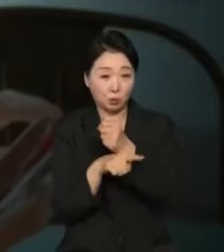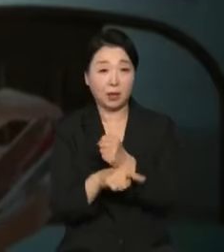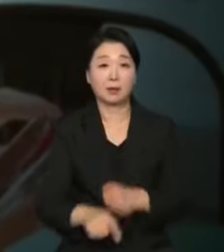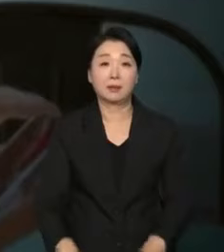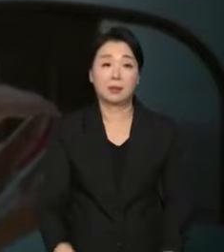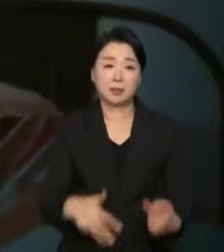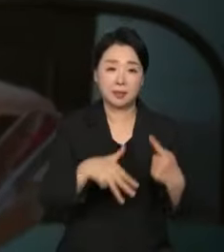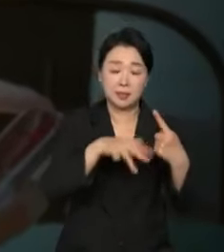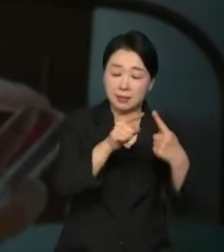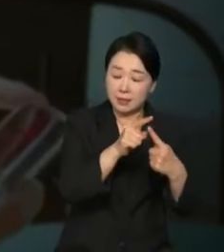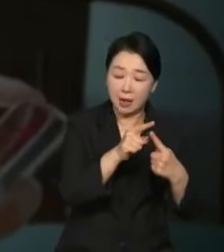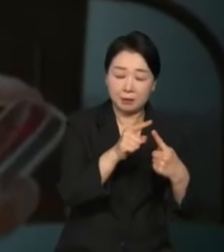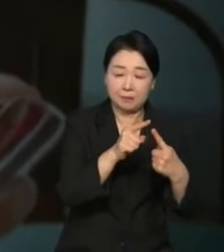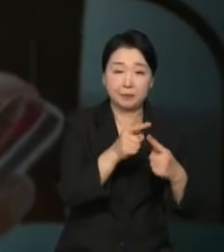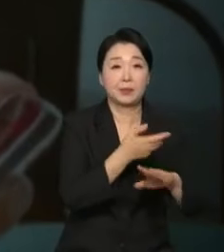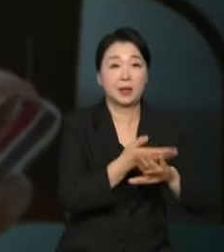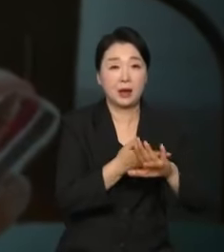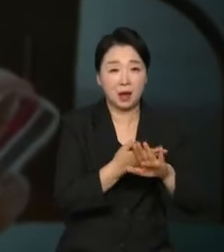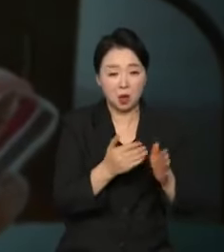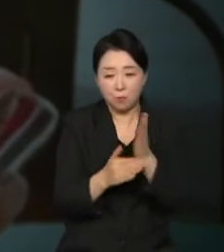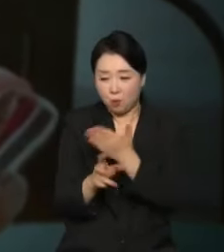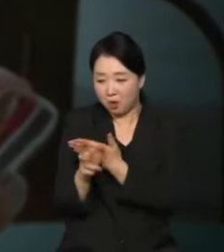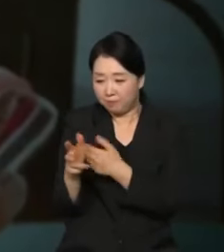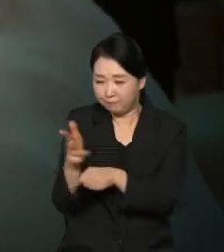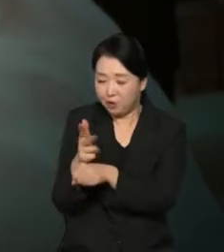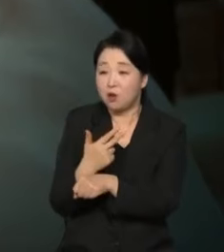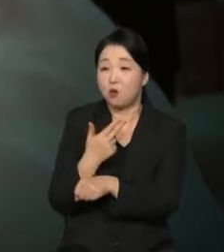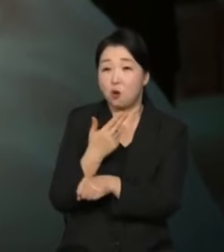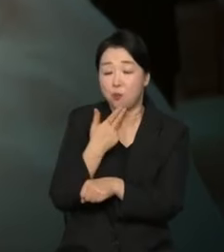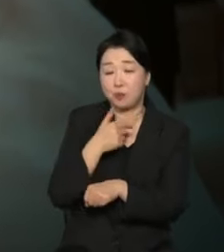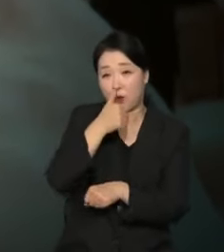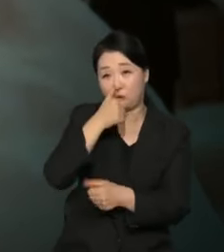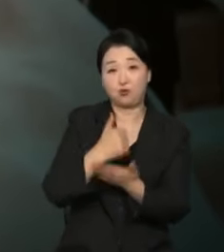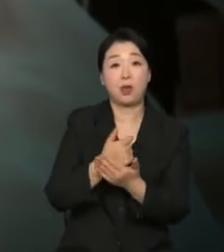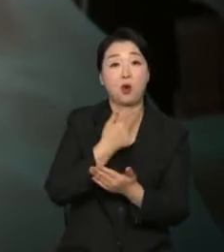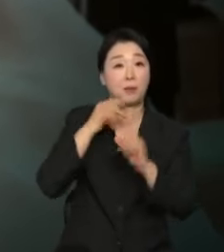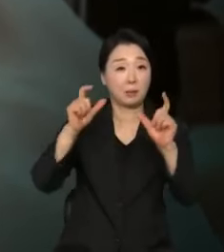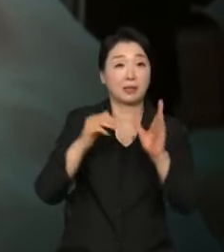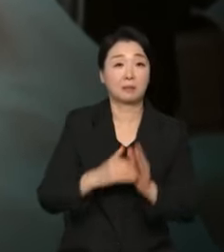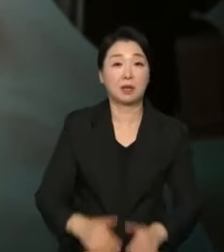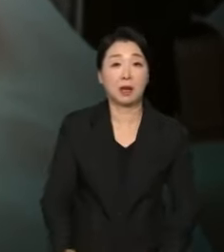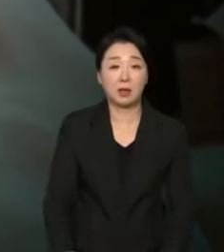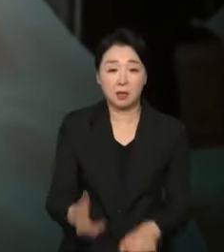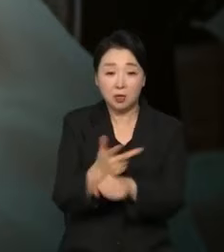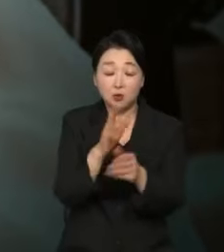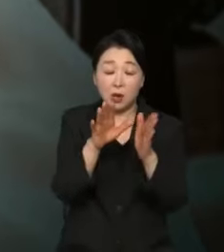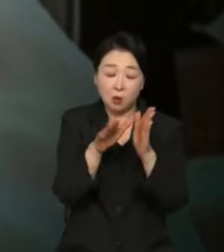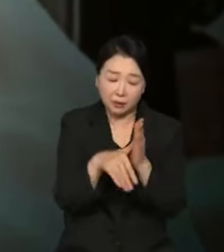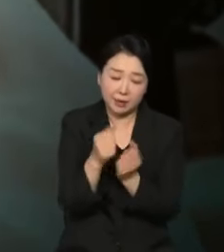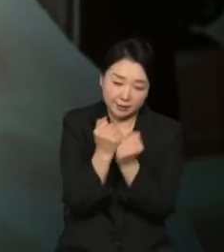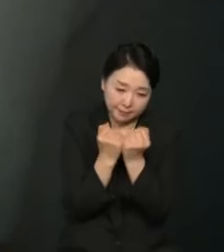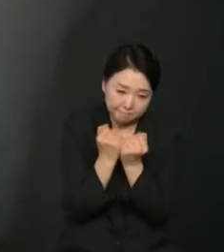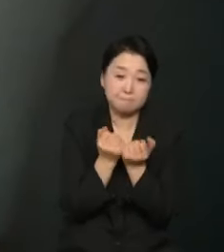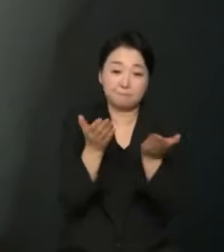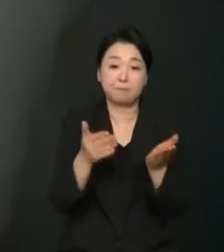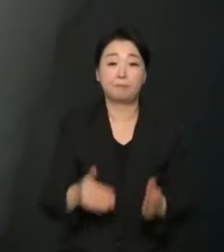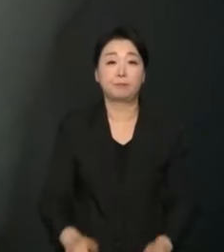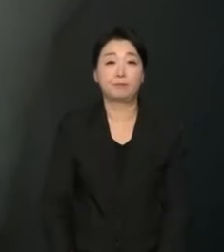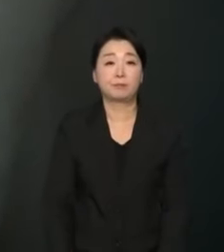달리 몰래 촬영하지 않았다며 혐의를 전면 부인했습니다. 촬영 당시 상황도 적극 설명한 걸로